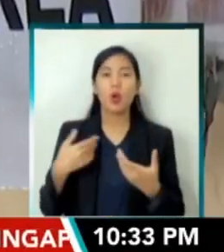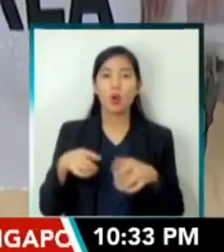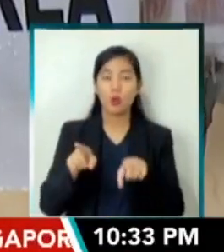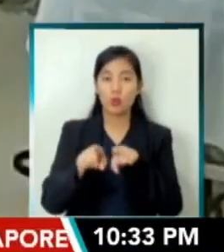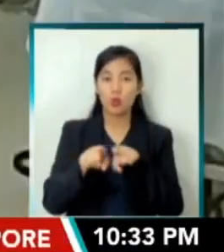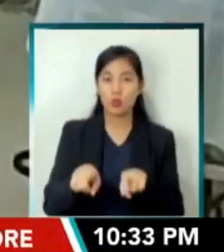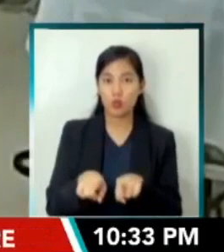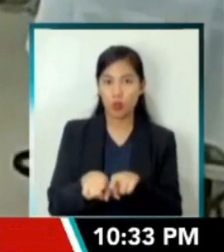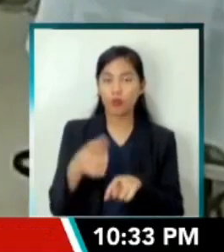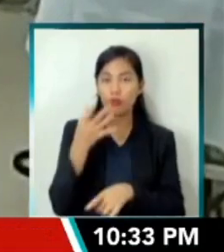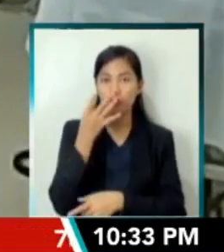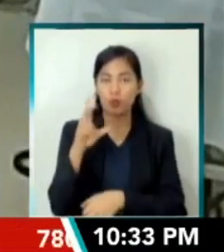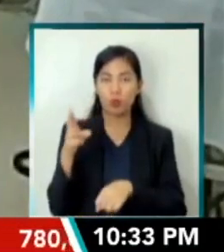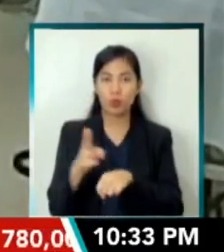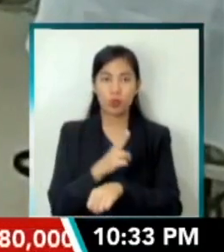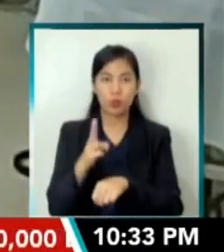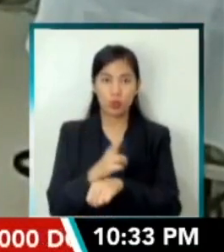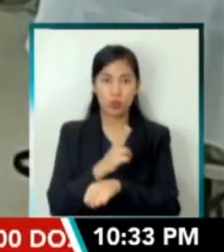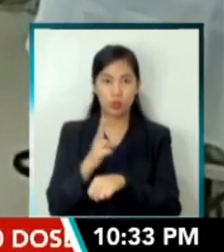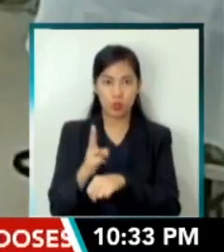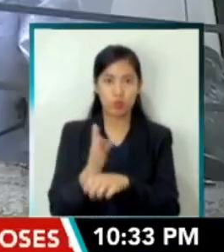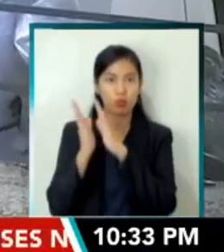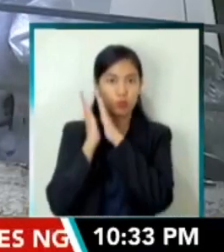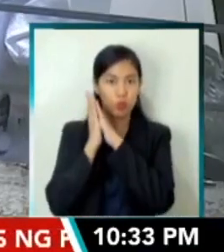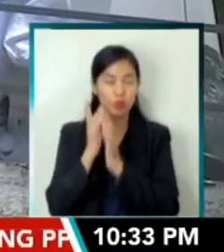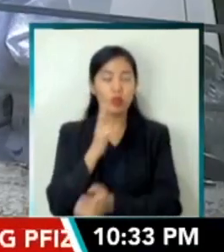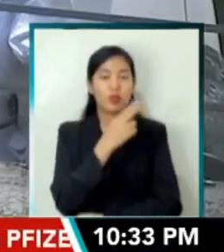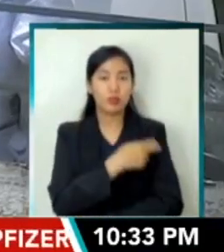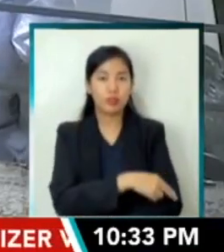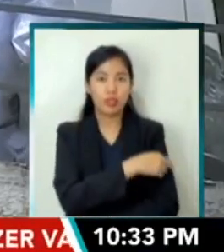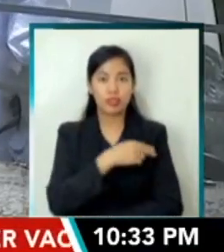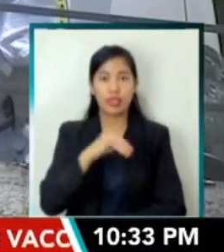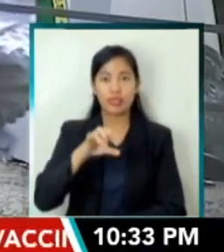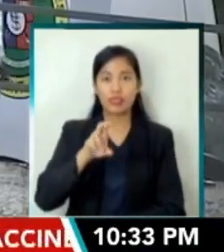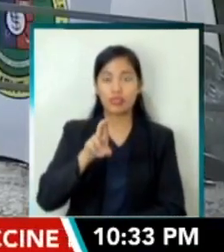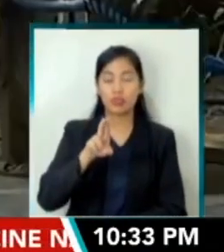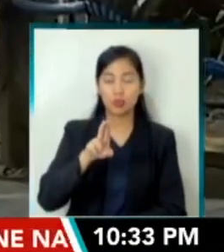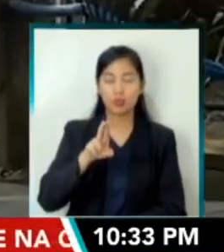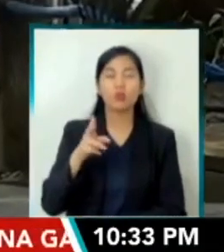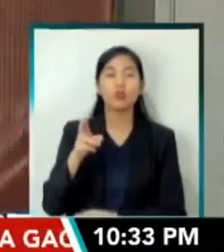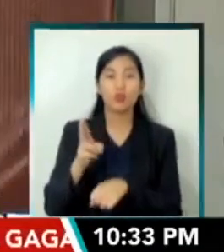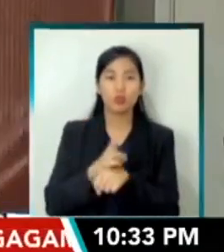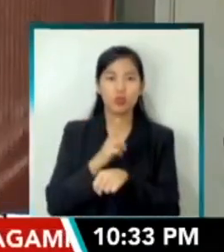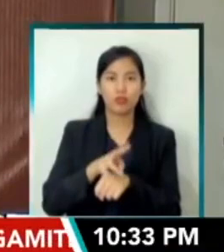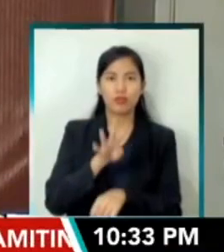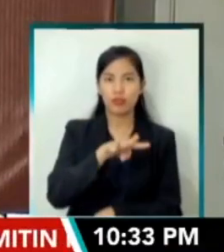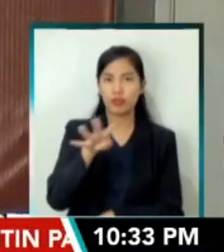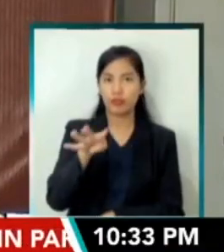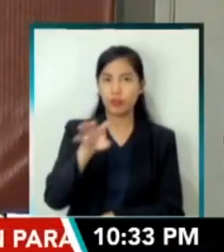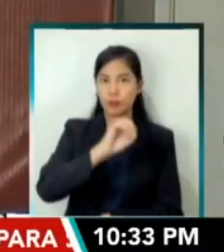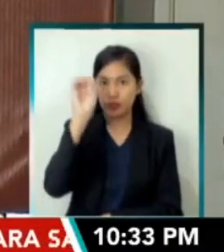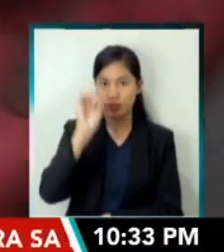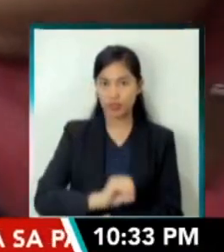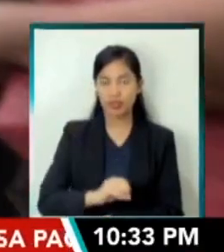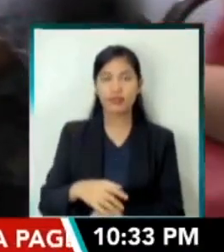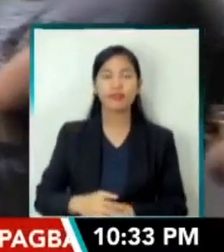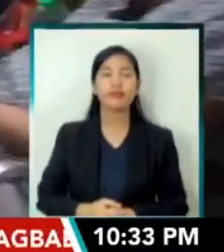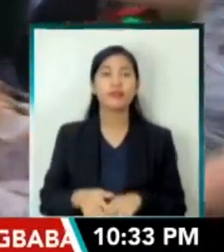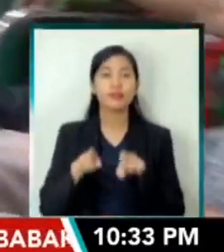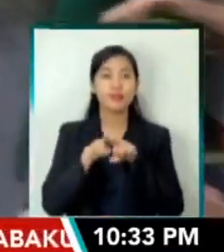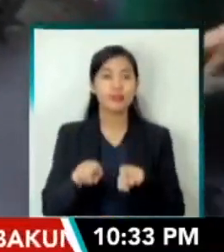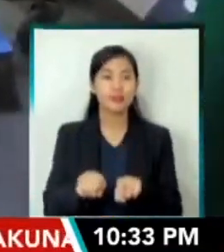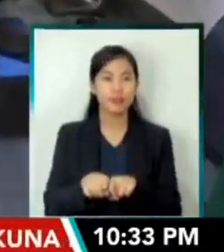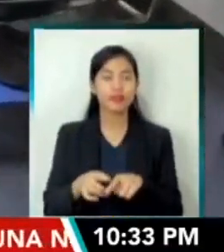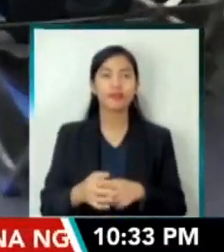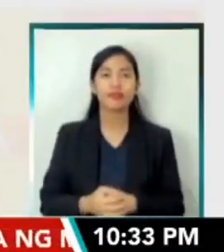na nasa 43% at ICU utilization na nasa 44%. Bumabagal na rin daw ang pagtaas ng COVID cases